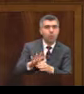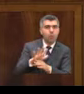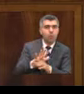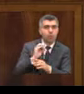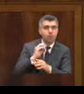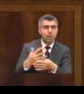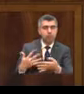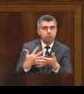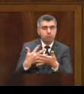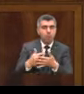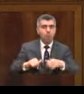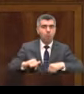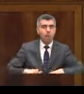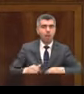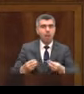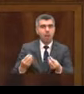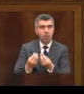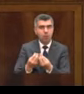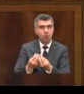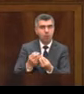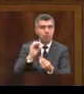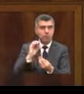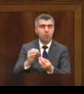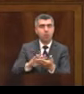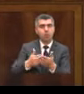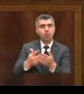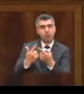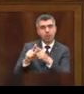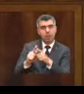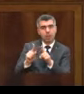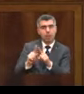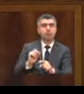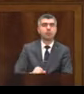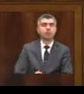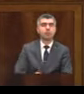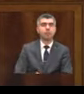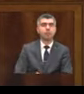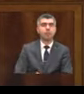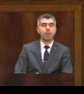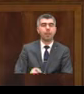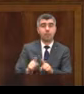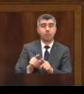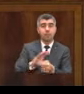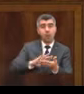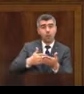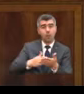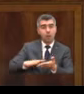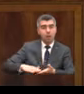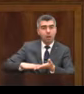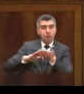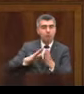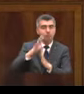العمومية التي تحت وصايتها وهي التعاون الوطني ووكالة التنمية الاجتماعية، قامت بتكييف وملائمة كل